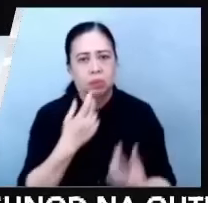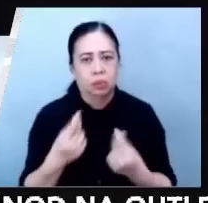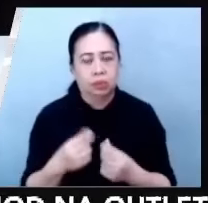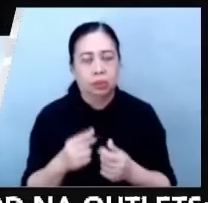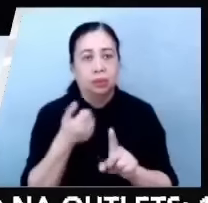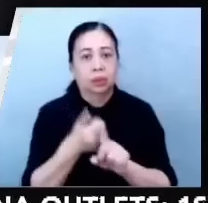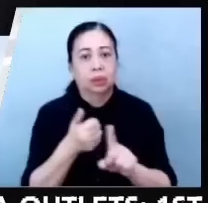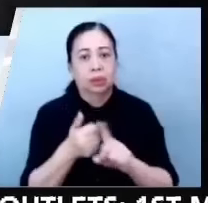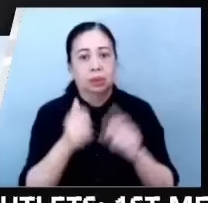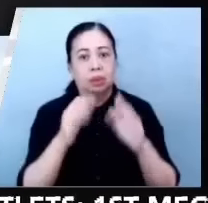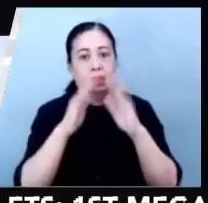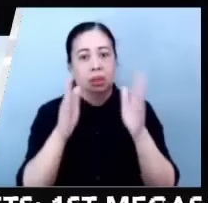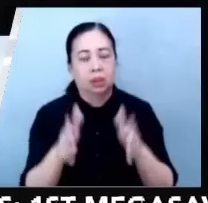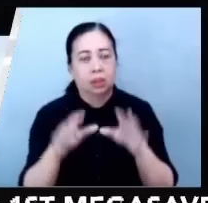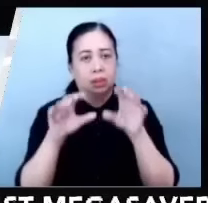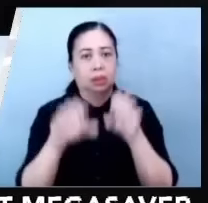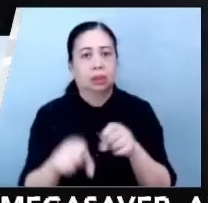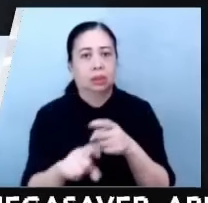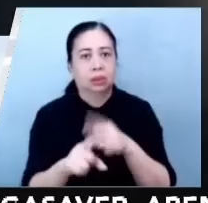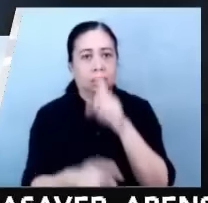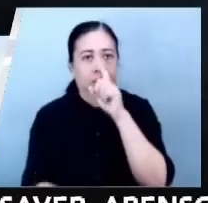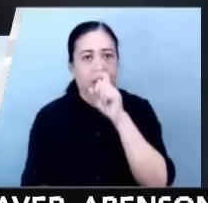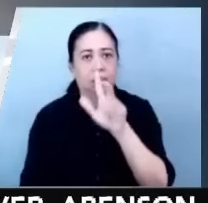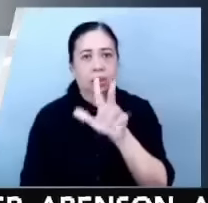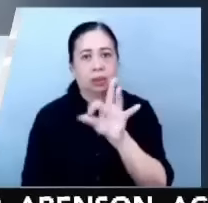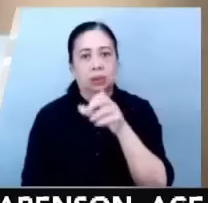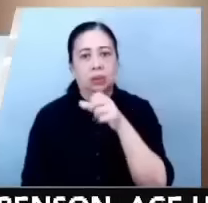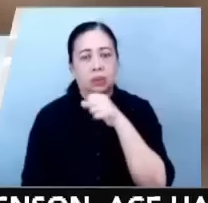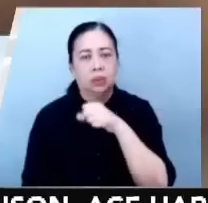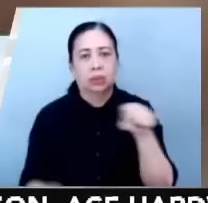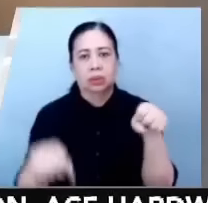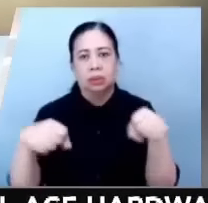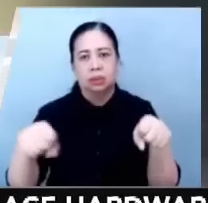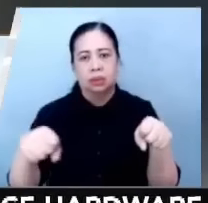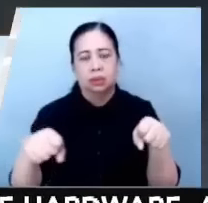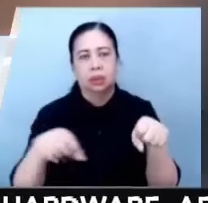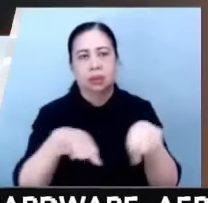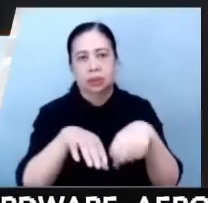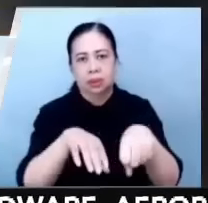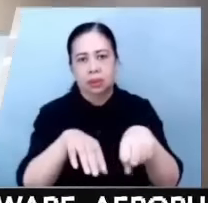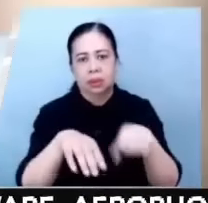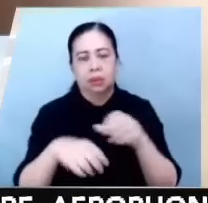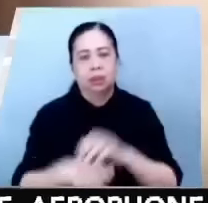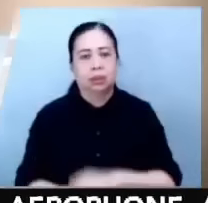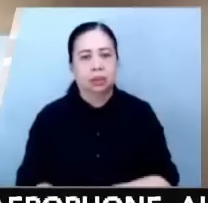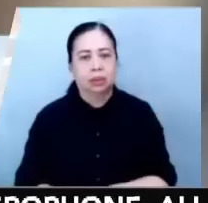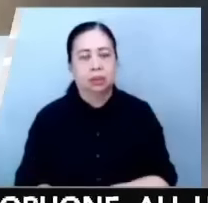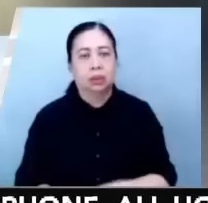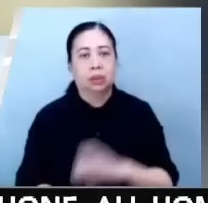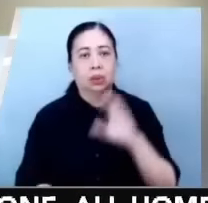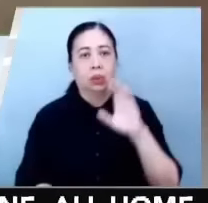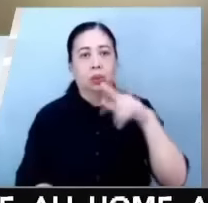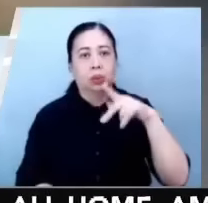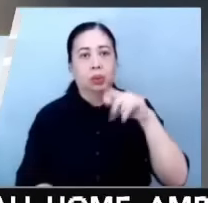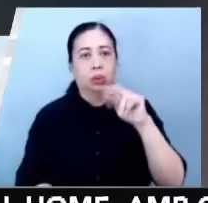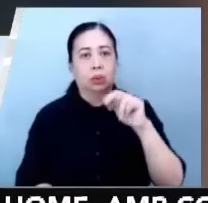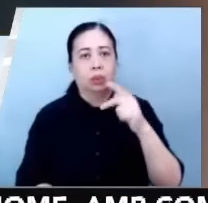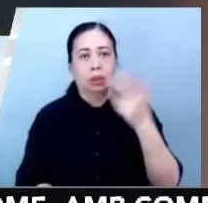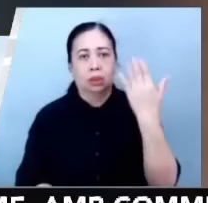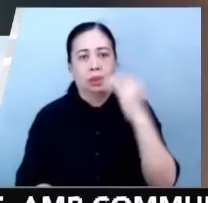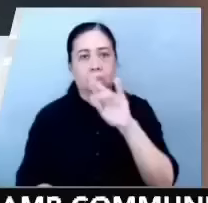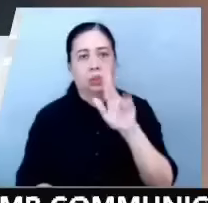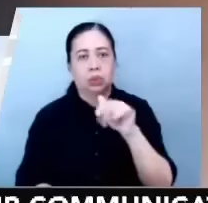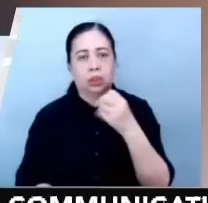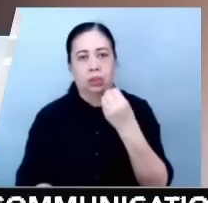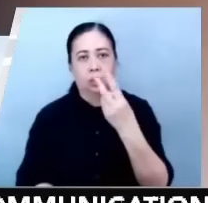niya na aresto ang 39-anyos na tricycle driver na ito sa Purok 3 Barangay Kupang noong July 12. Ang kanya umanong na biktima